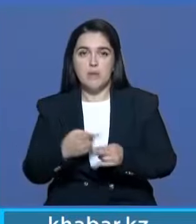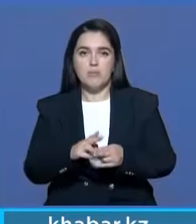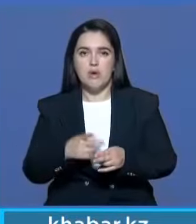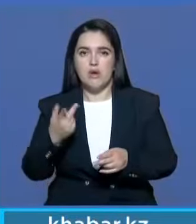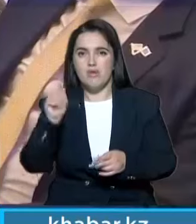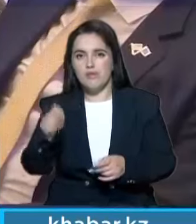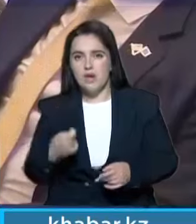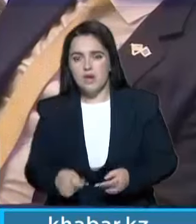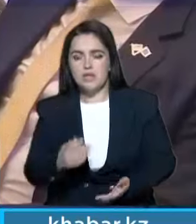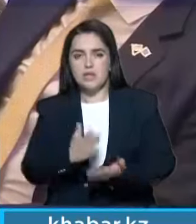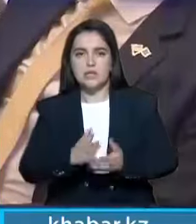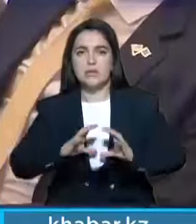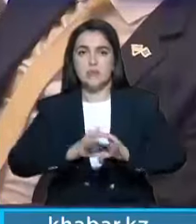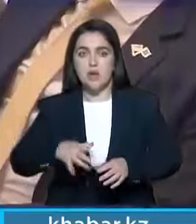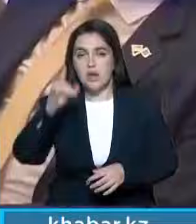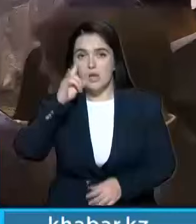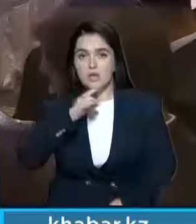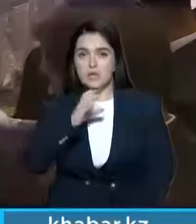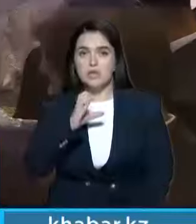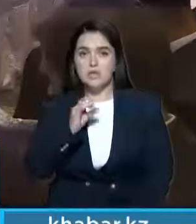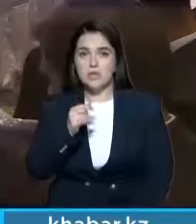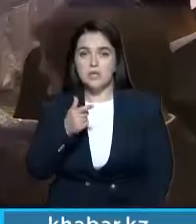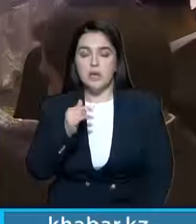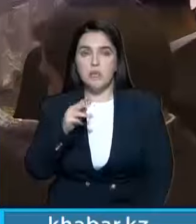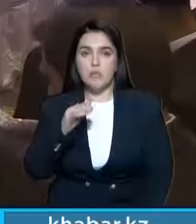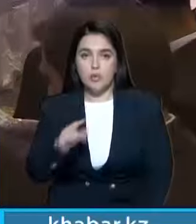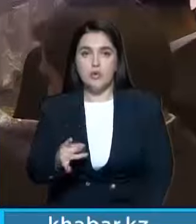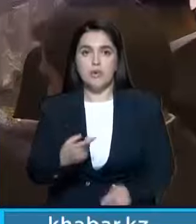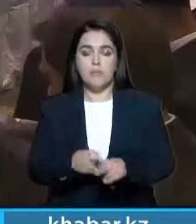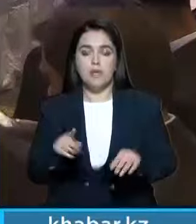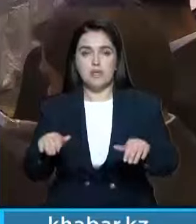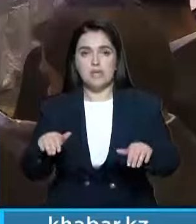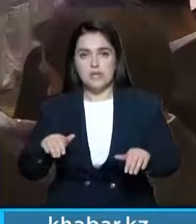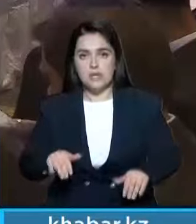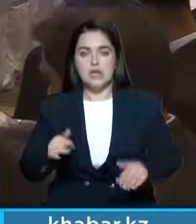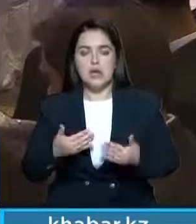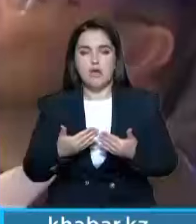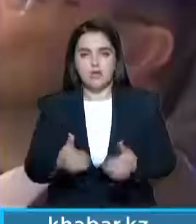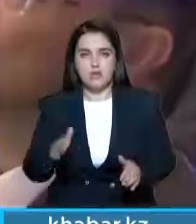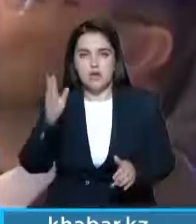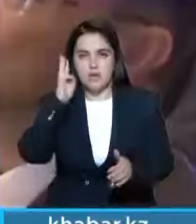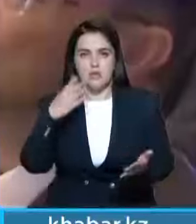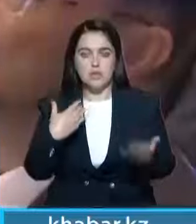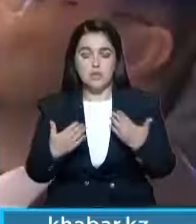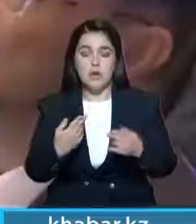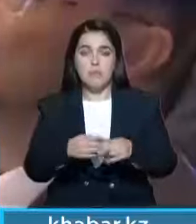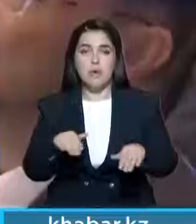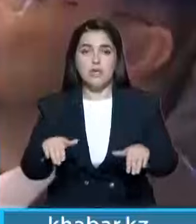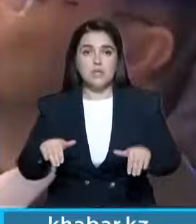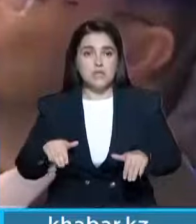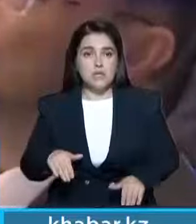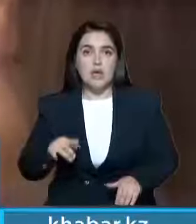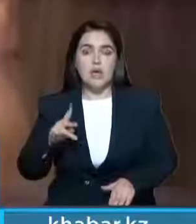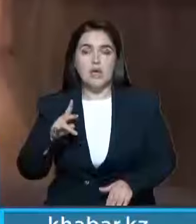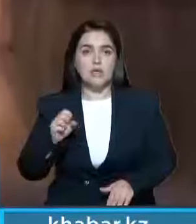и геополитические, Казахстан, как и Сингапур, остается островом нейтралитета и открытой дипломатии. Нейтралитет не следует